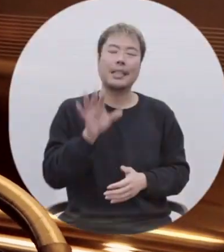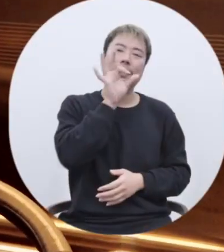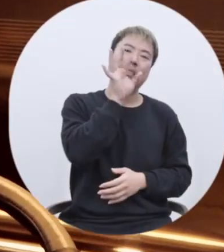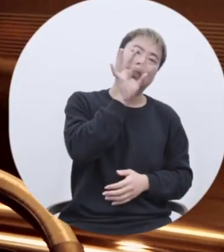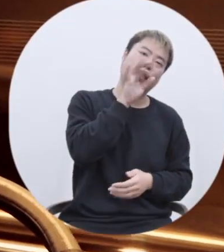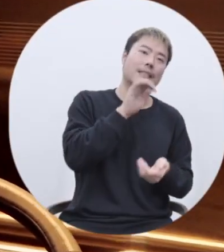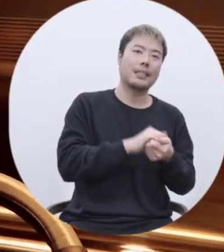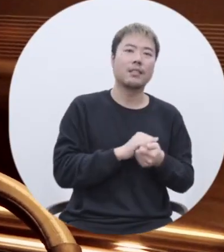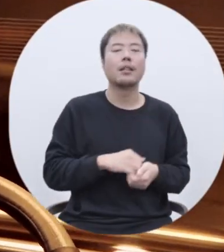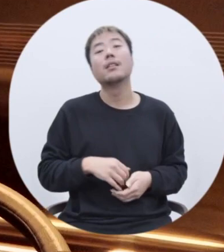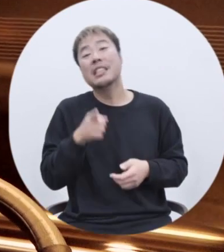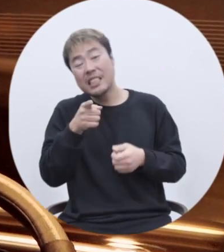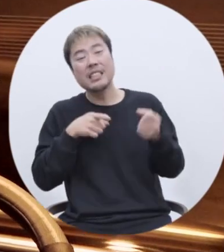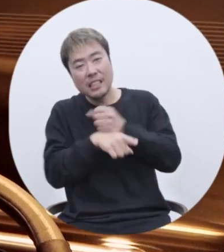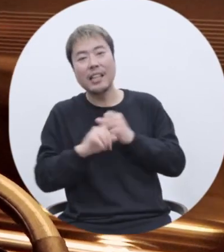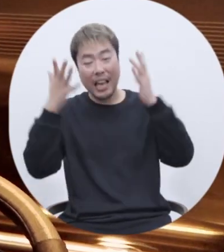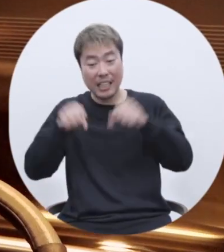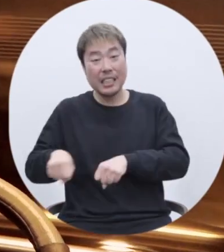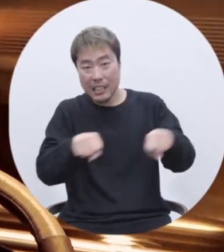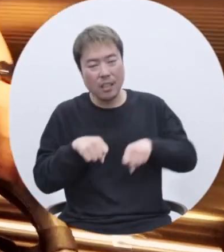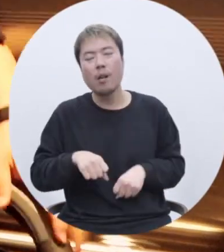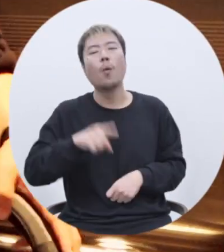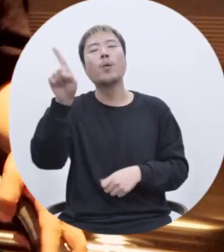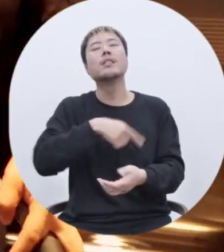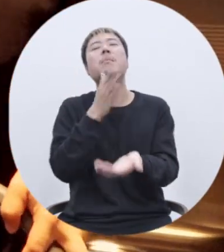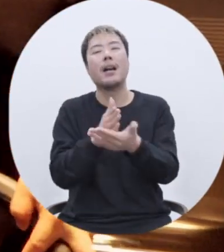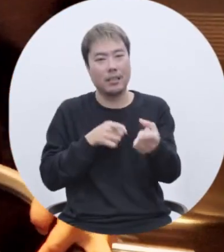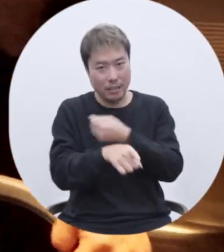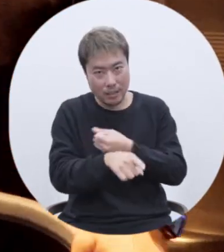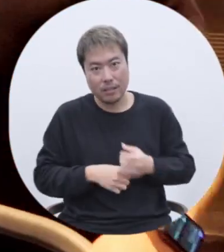안 되겠네. 네, 유아차에 끌고는 안 된다.